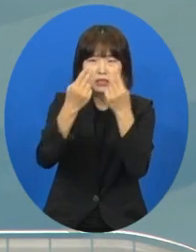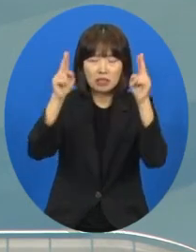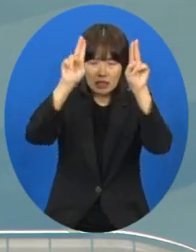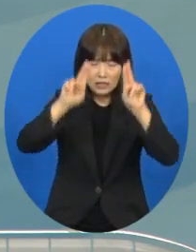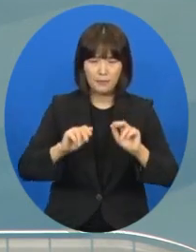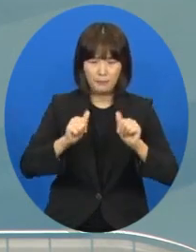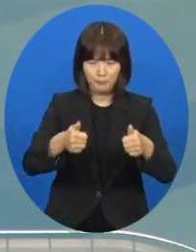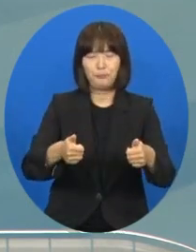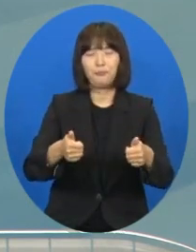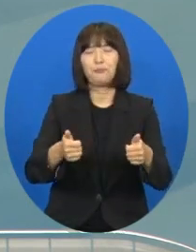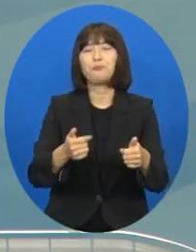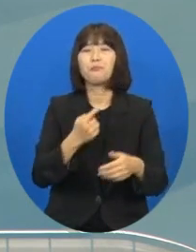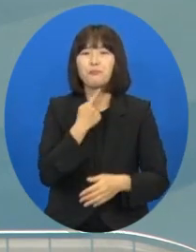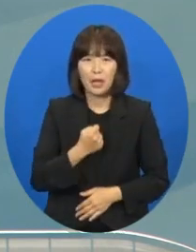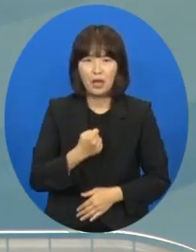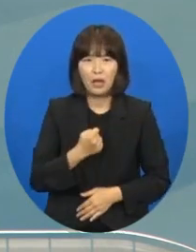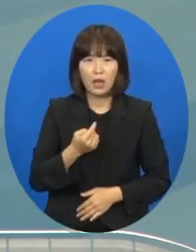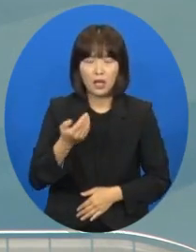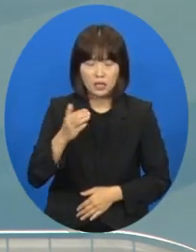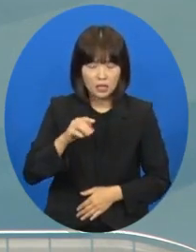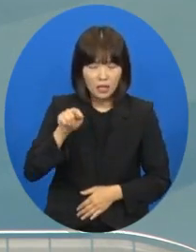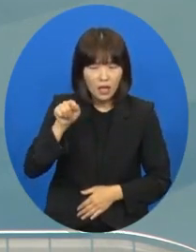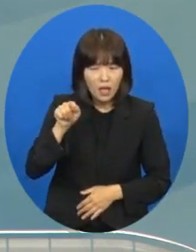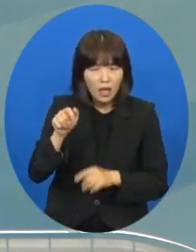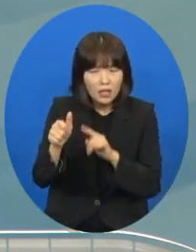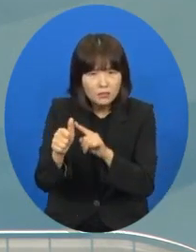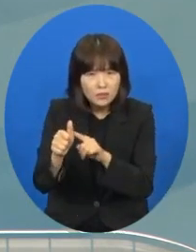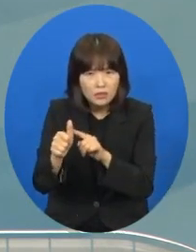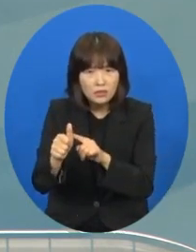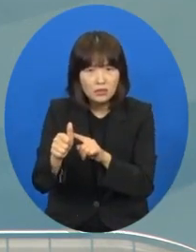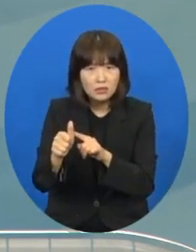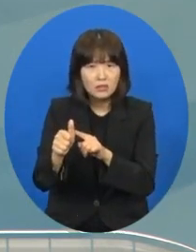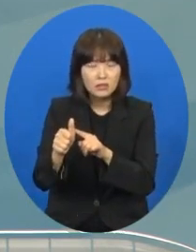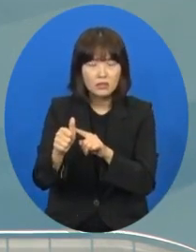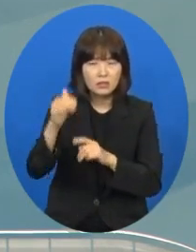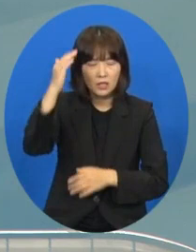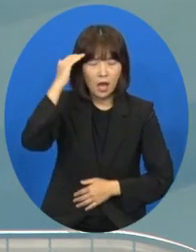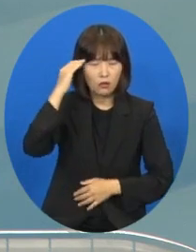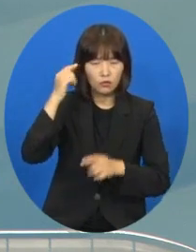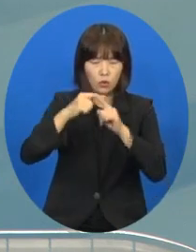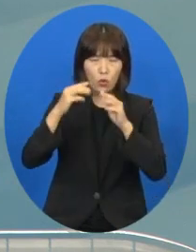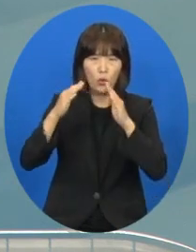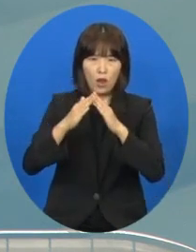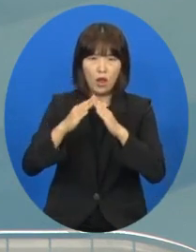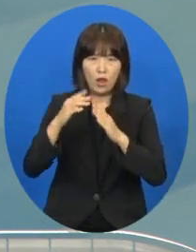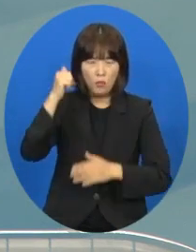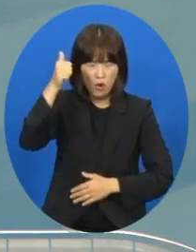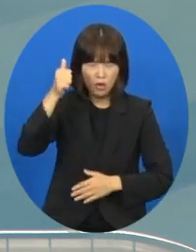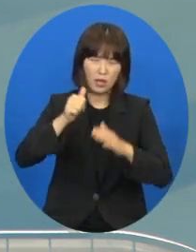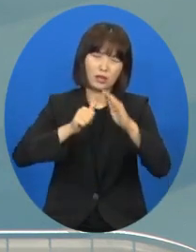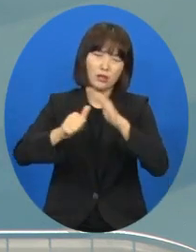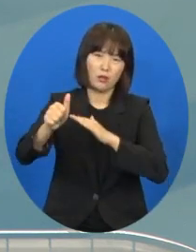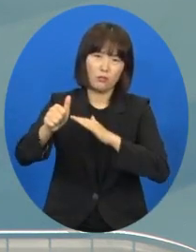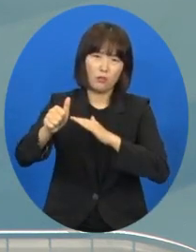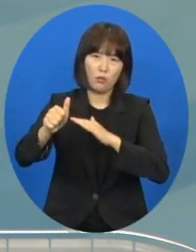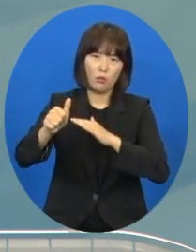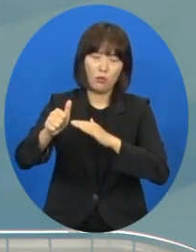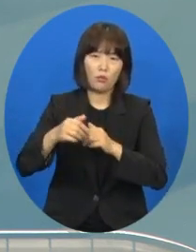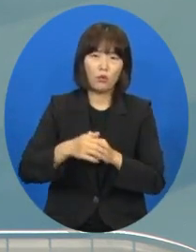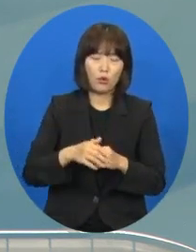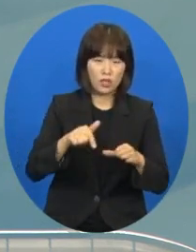그분이 한국교회 목회자의 표상이고 템플턴상을 받으신 분이에요. 이걸 뭐라고 설명을 해야